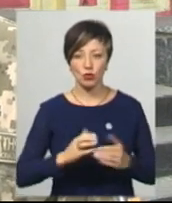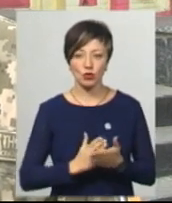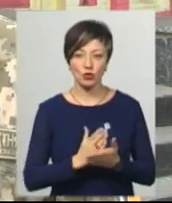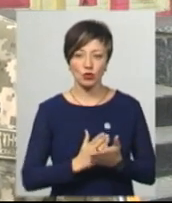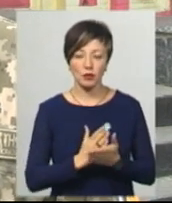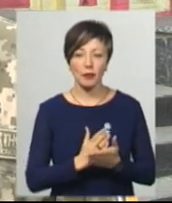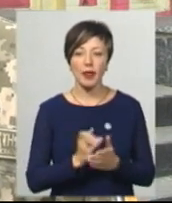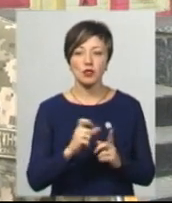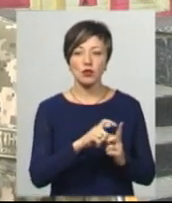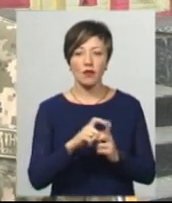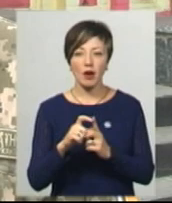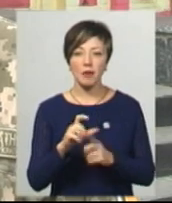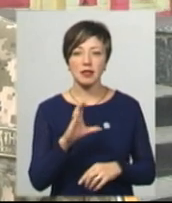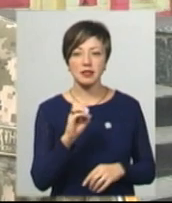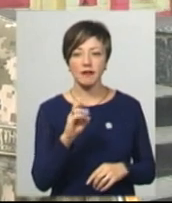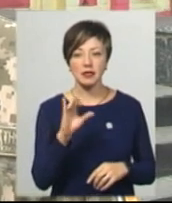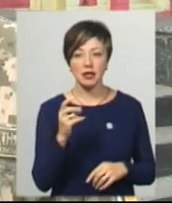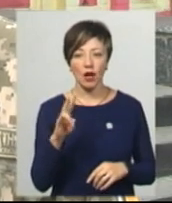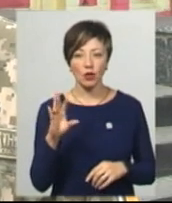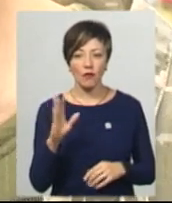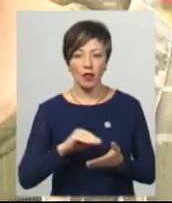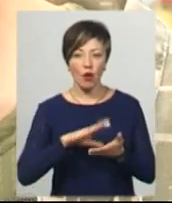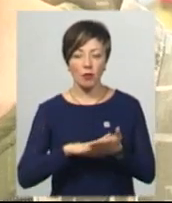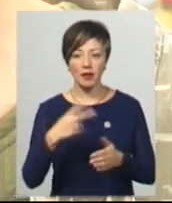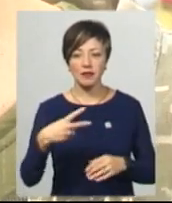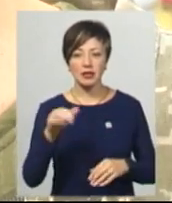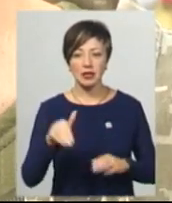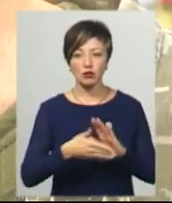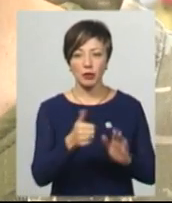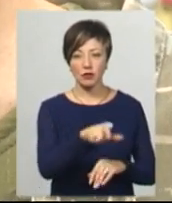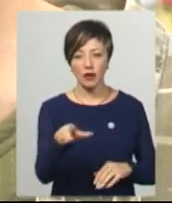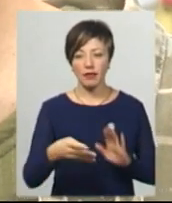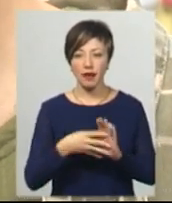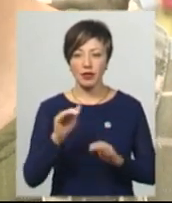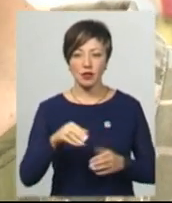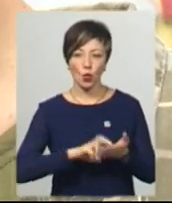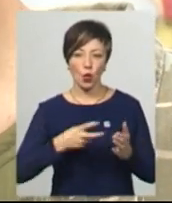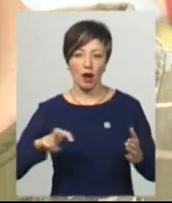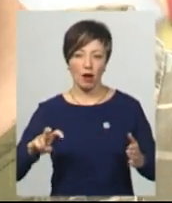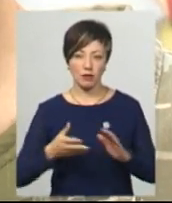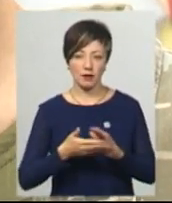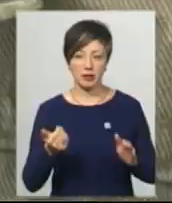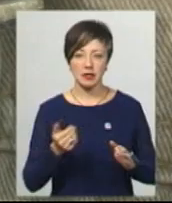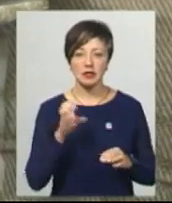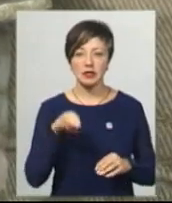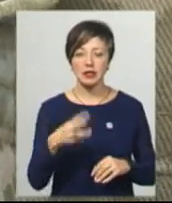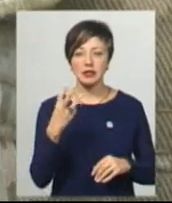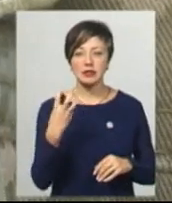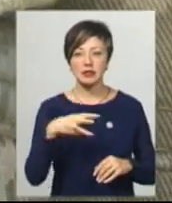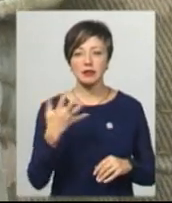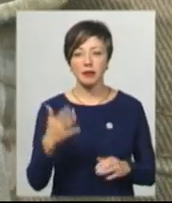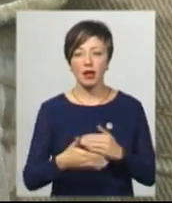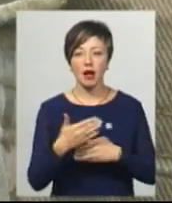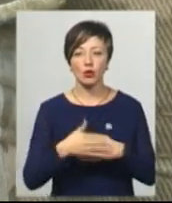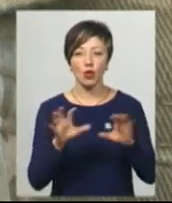служби. За словами Олександра Севастіанова, на обліку в області 20 тисяч призовників, з котрих 9 тисяч ухиляються від призову. За статтею 335 Карного